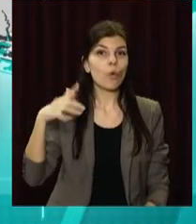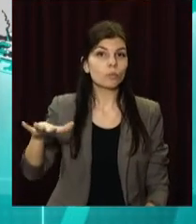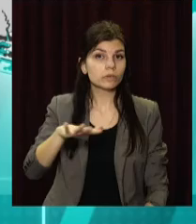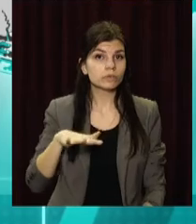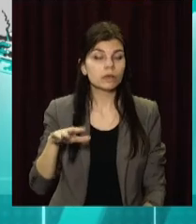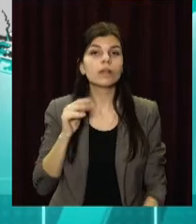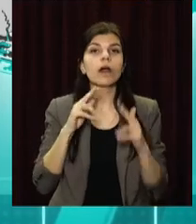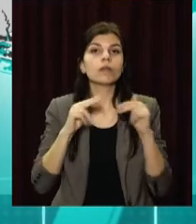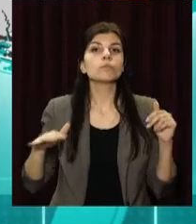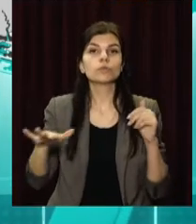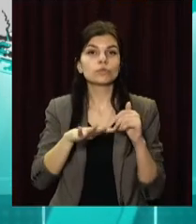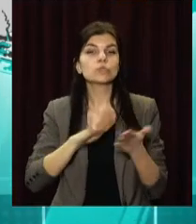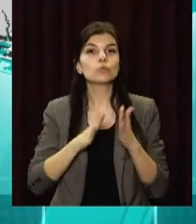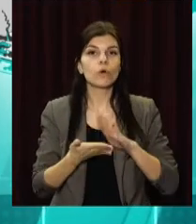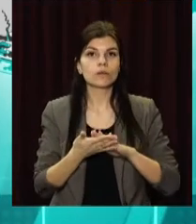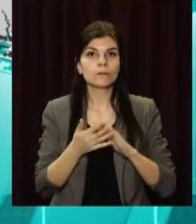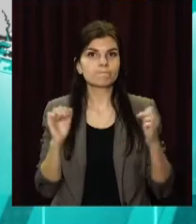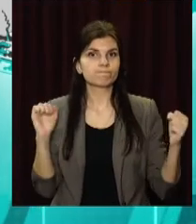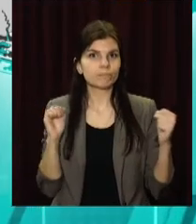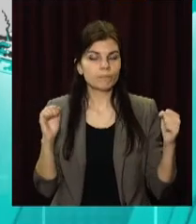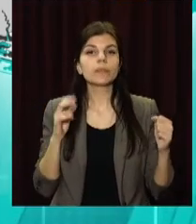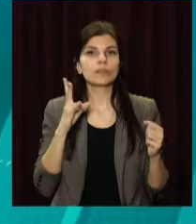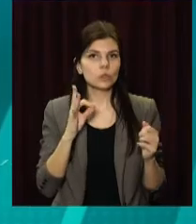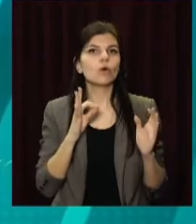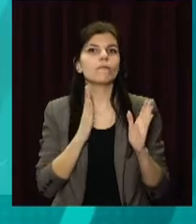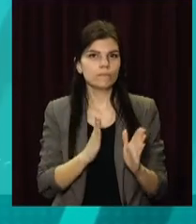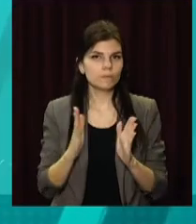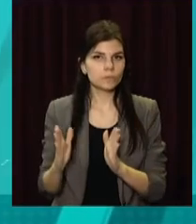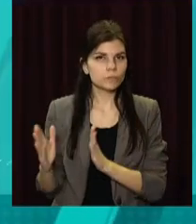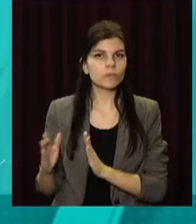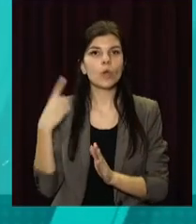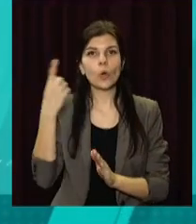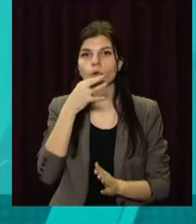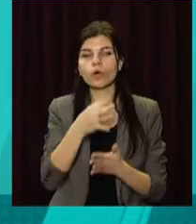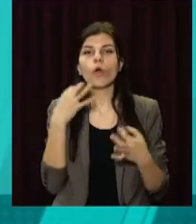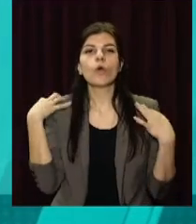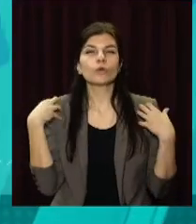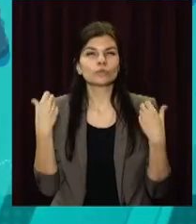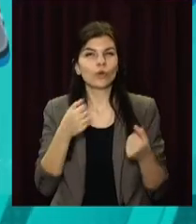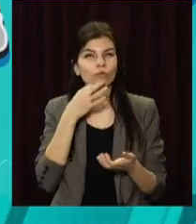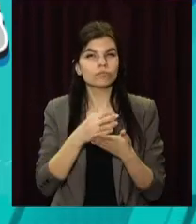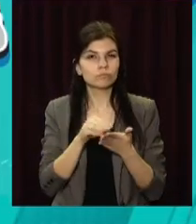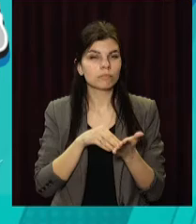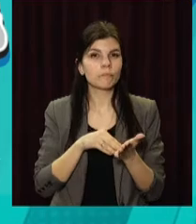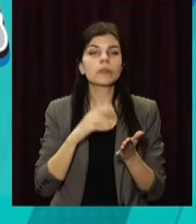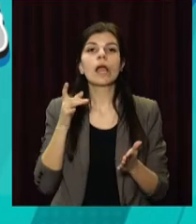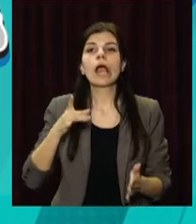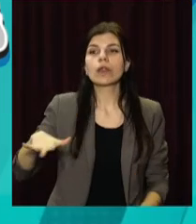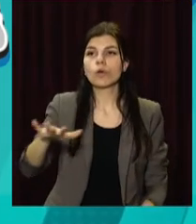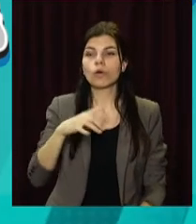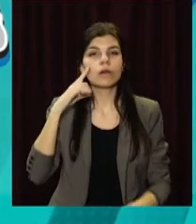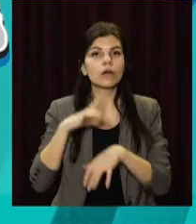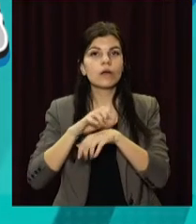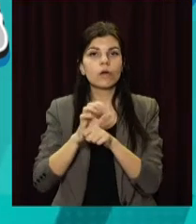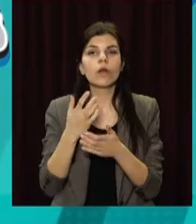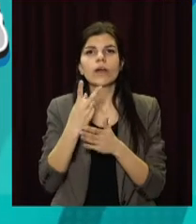області. На Дніпропетровщині ситуація напружена, але стабільна, кажуть в обласному департаменті охорони здоров'я. У регіоні діагностували